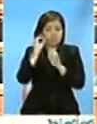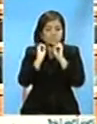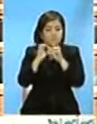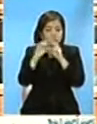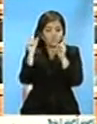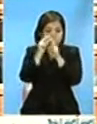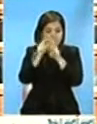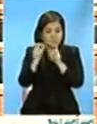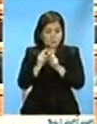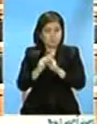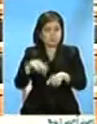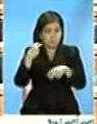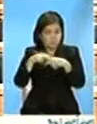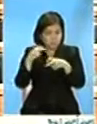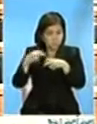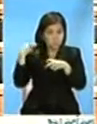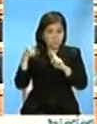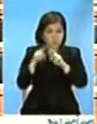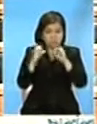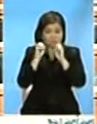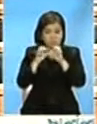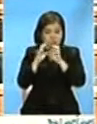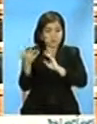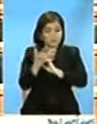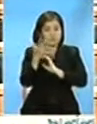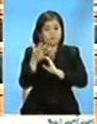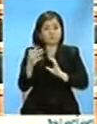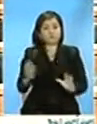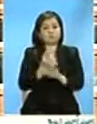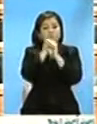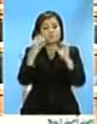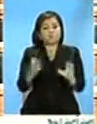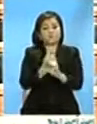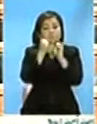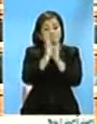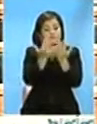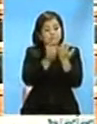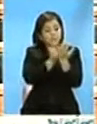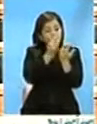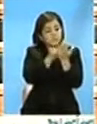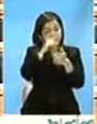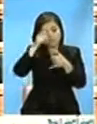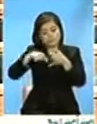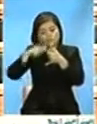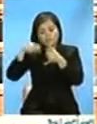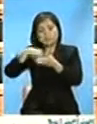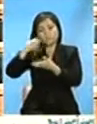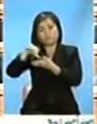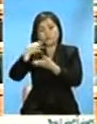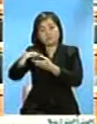ากแต่ถ้าเกิดว่าไม่มีใครสอนก็จะบอกว่าเอาล่ะถ้างั้นก็สอนแต่พระสูตรยกแต่บุคคลเรื่องราวเหตุ